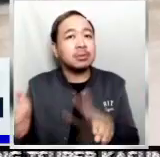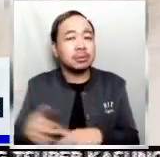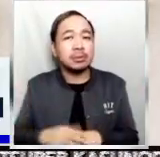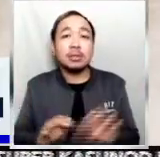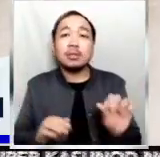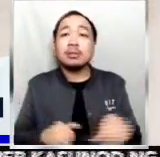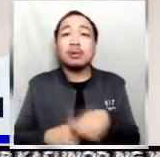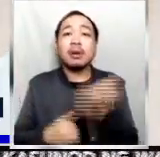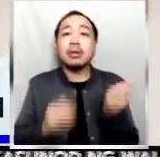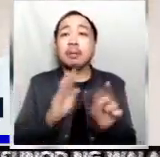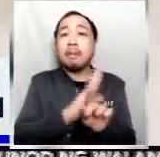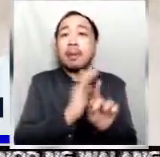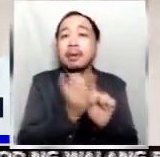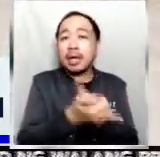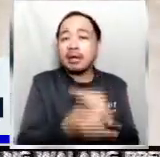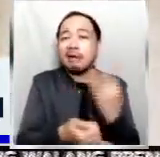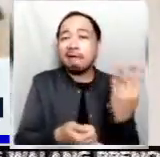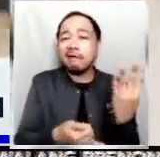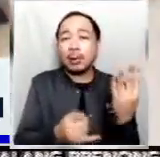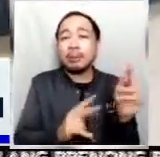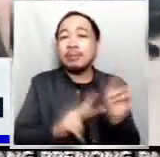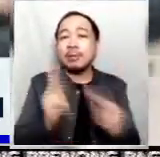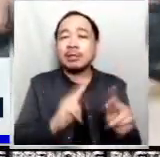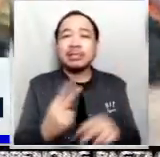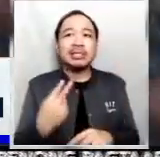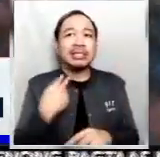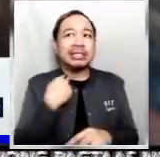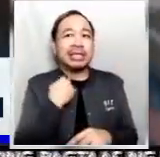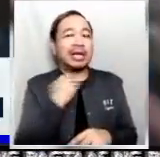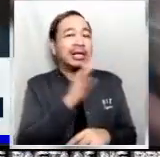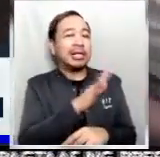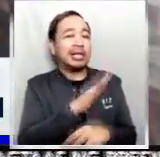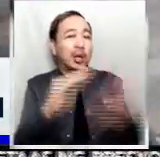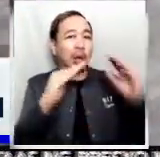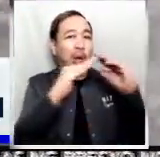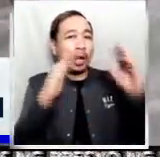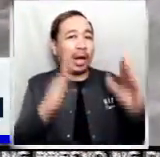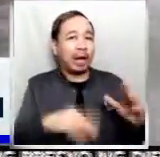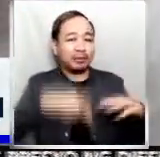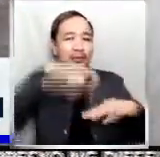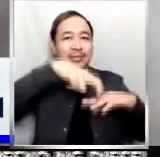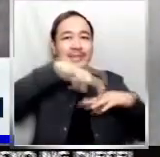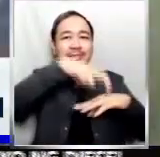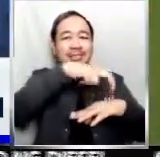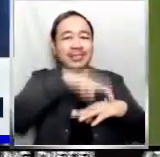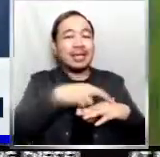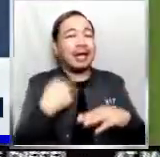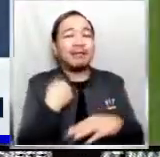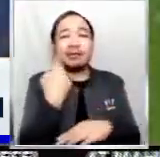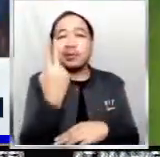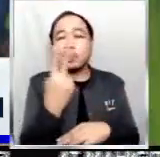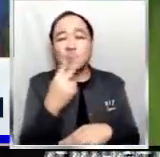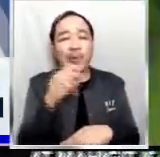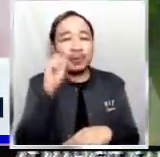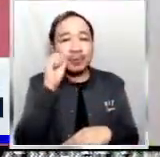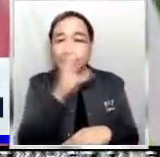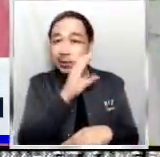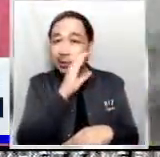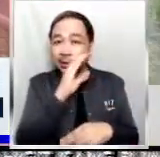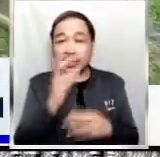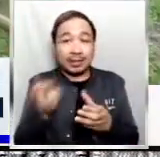na residenteng natrap sa binaha nilang bahay ang nasagip. Kabilang sa kanila ang 2 senior na isinakay sa rubber